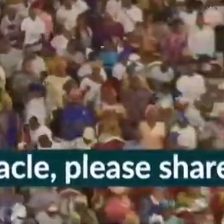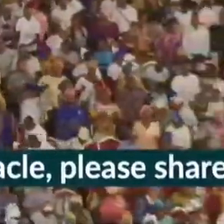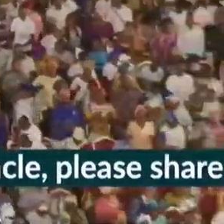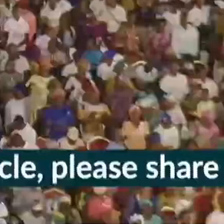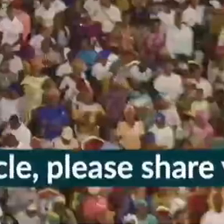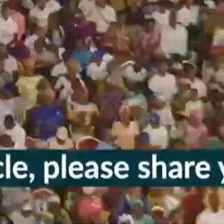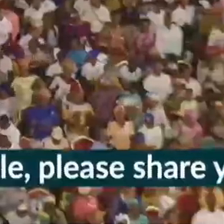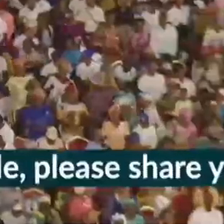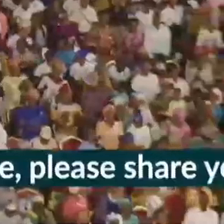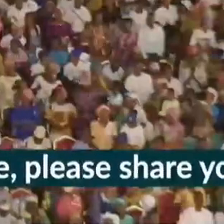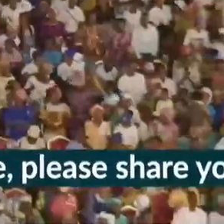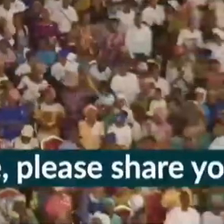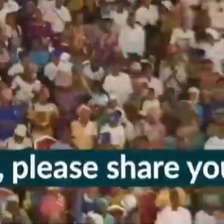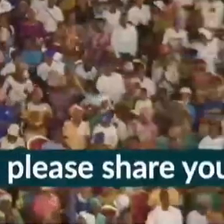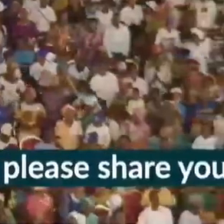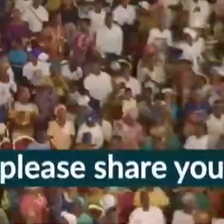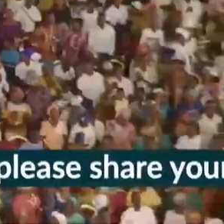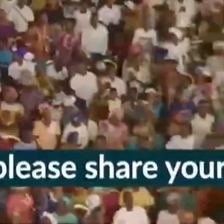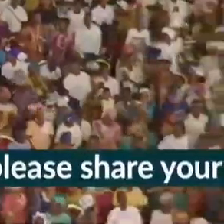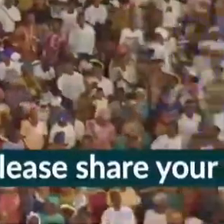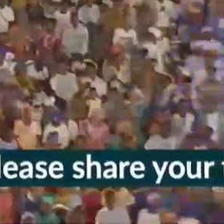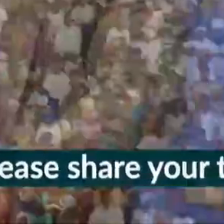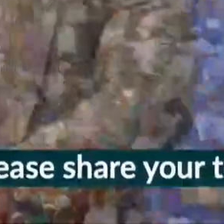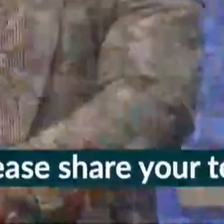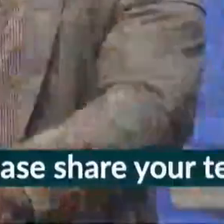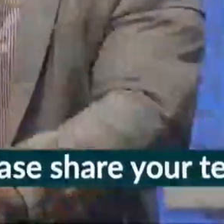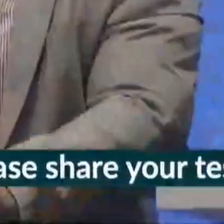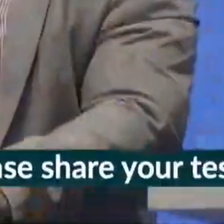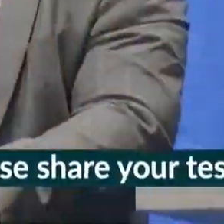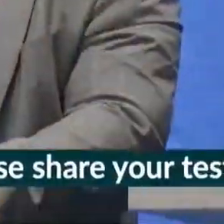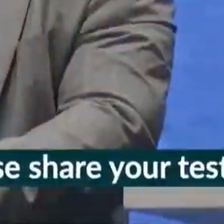Examine-toi. Ce que tu ne pouvais pas faire, fais-le maintenant.